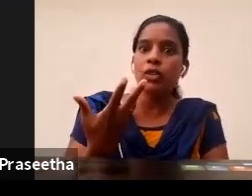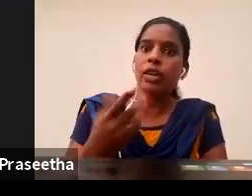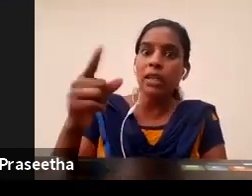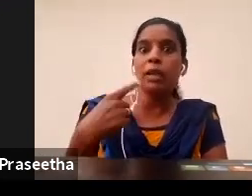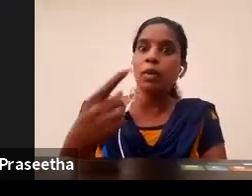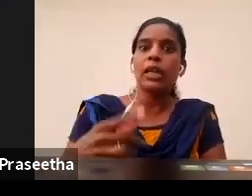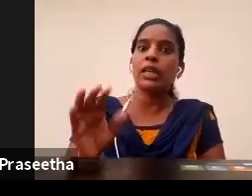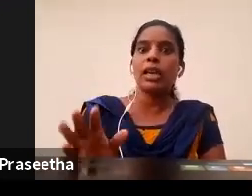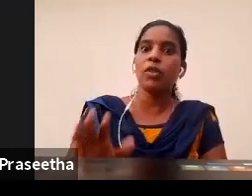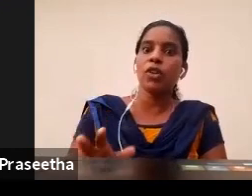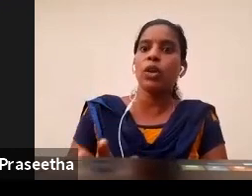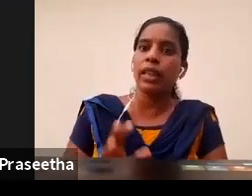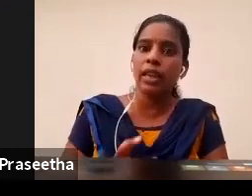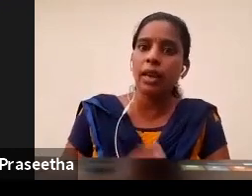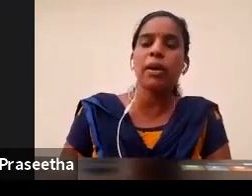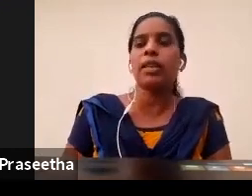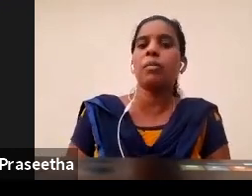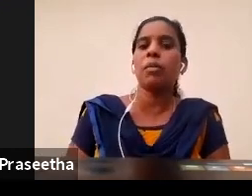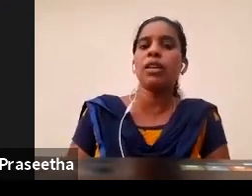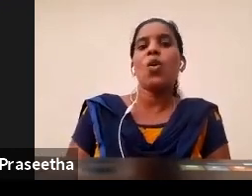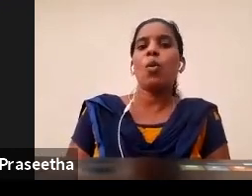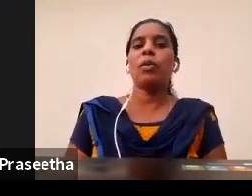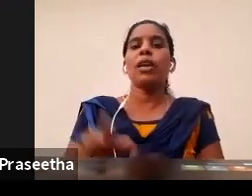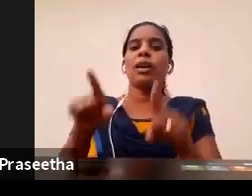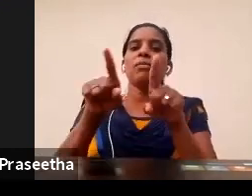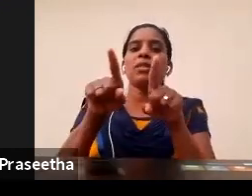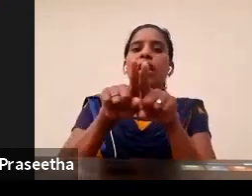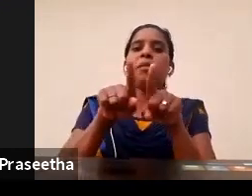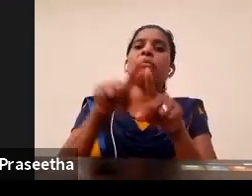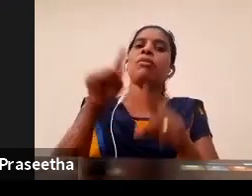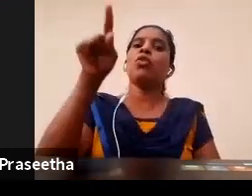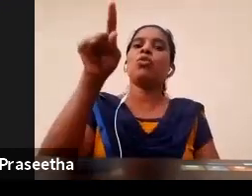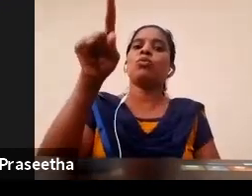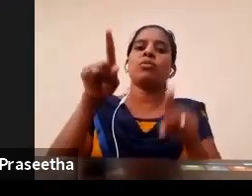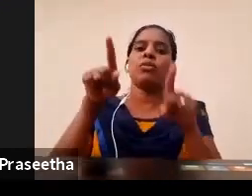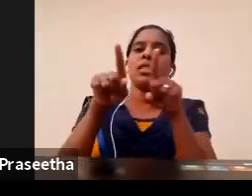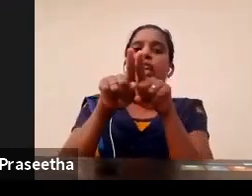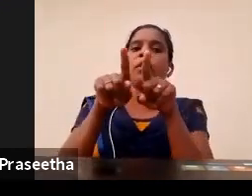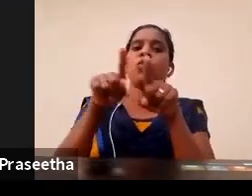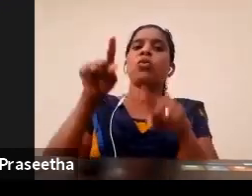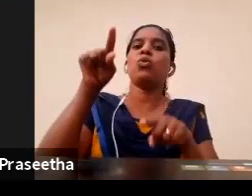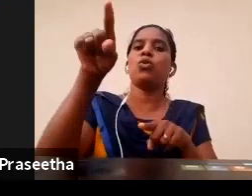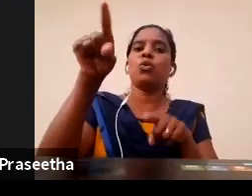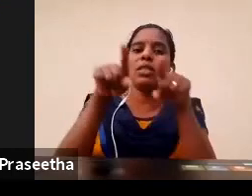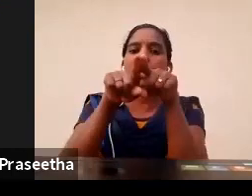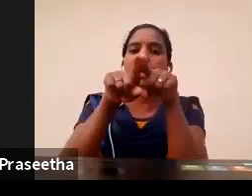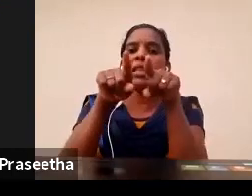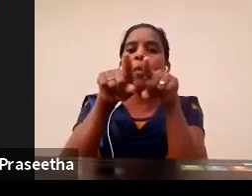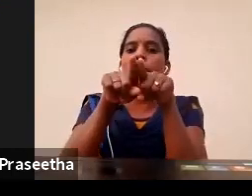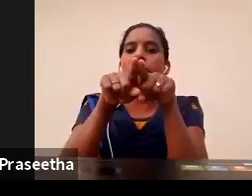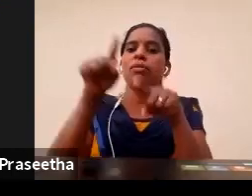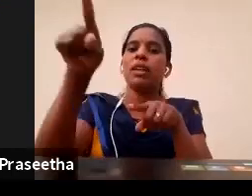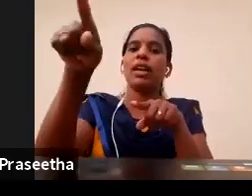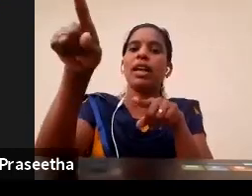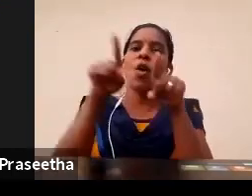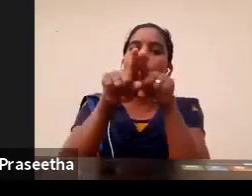എങ്ങനെയുണ്ട് എന്ന് ചോദിക്കുമ്പോൾ നിന്നെ പോലെ തന്നെ സെയിം ടു യു എന്നെങ്കിലും പറഞ്ഞ് നമ്മൾ ഒപ്പിക്കണം സെയിം യു സെയിം ടു യു സെയിം ഇതാണ്